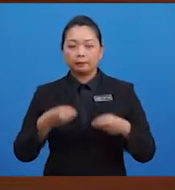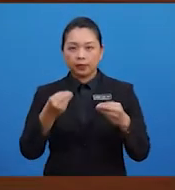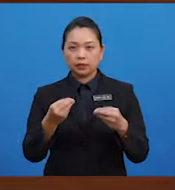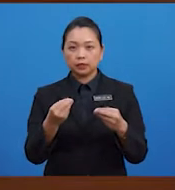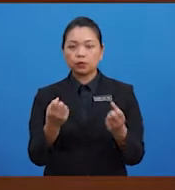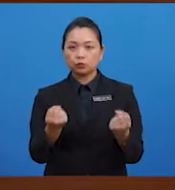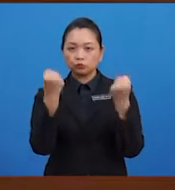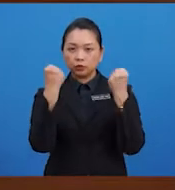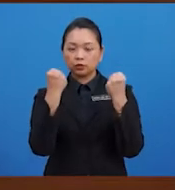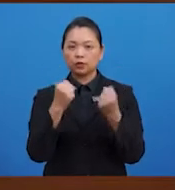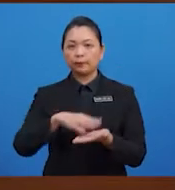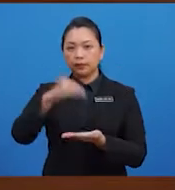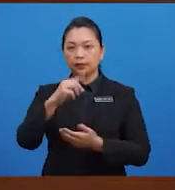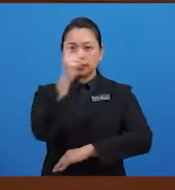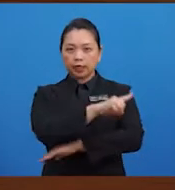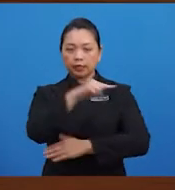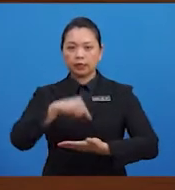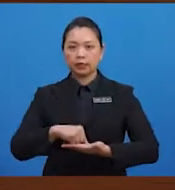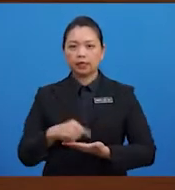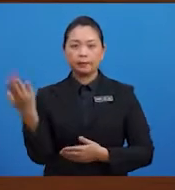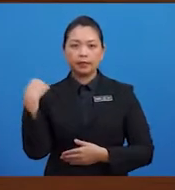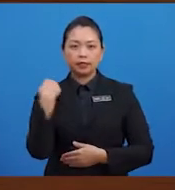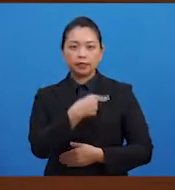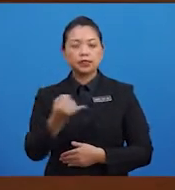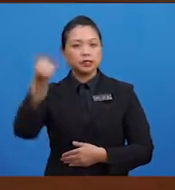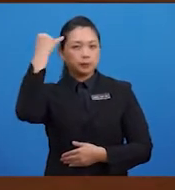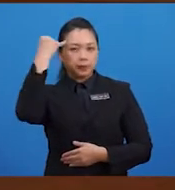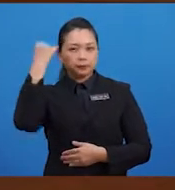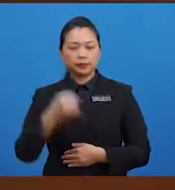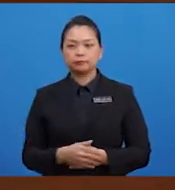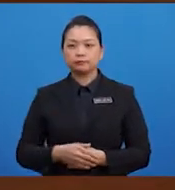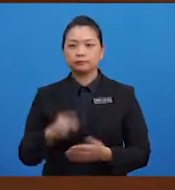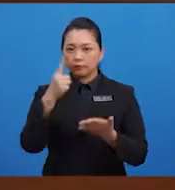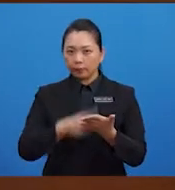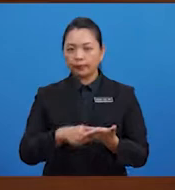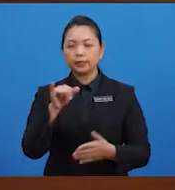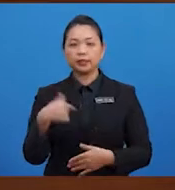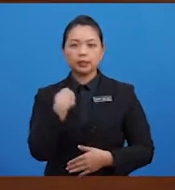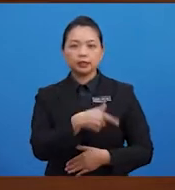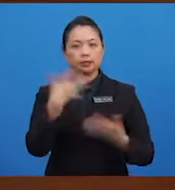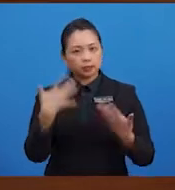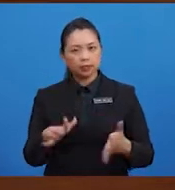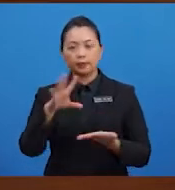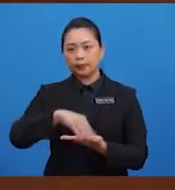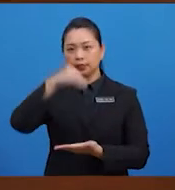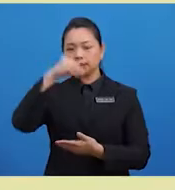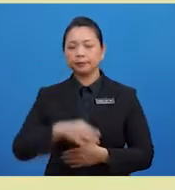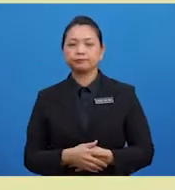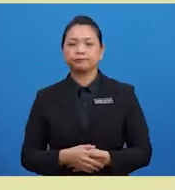Bagi mengukuhkan lagi pembelajaran pada hari ini, mari kita imbas kembali apa yang telah kita pelajari.